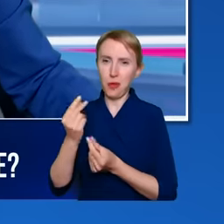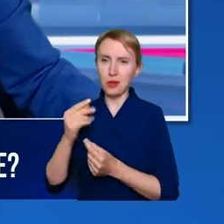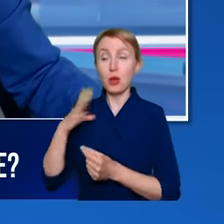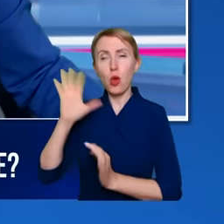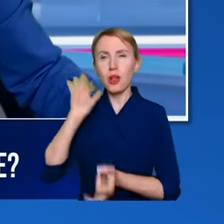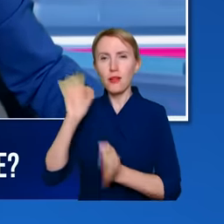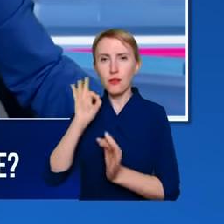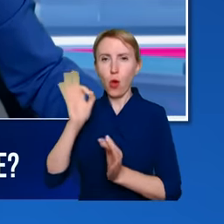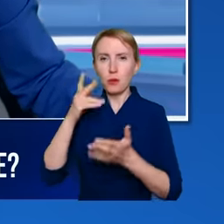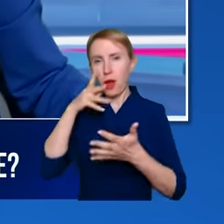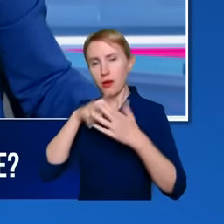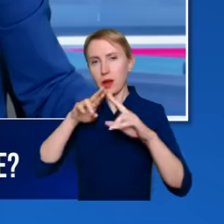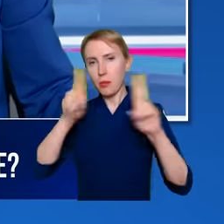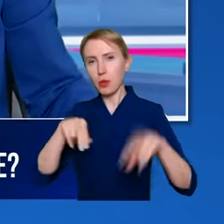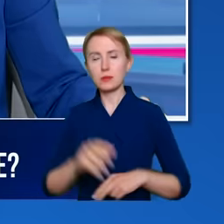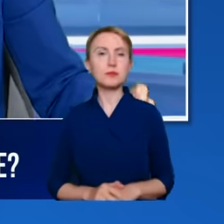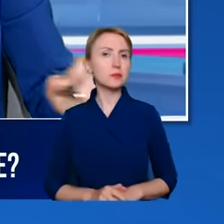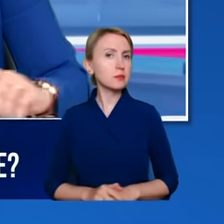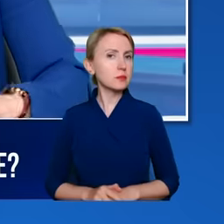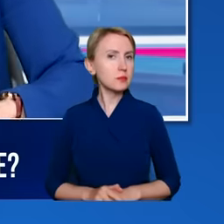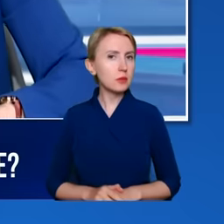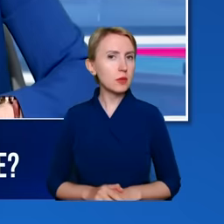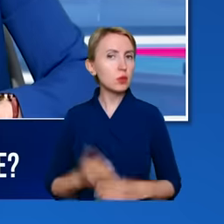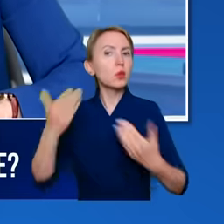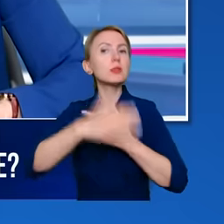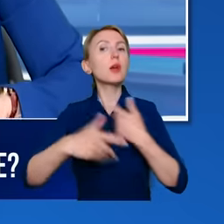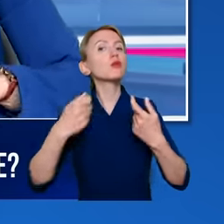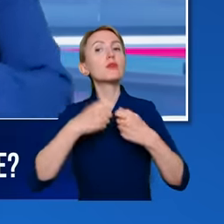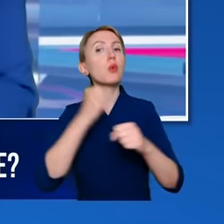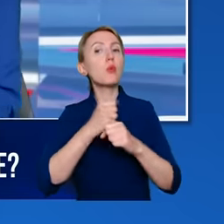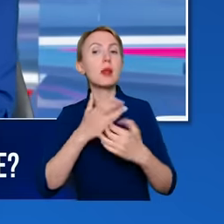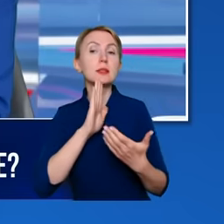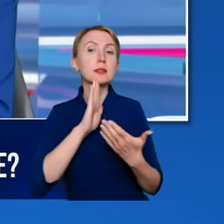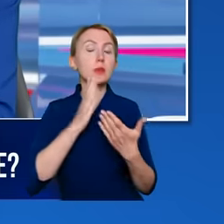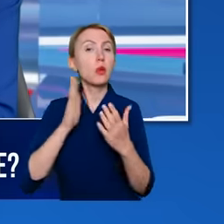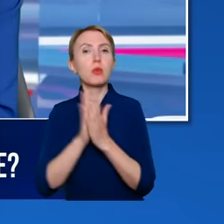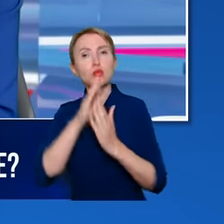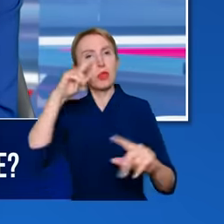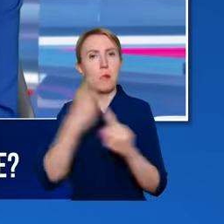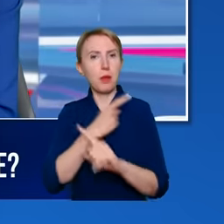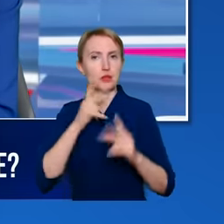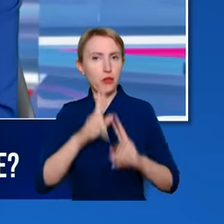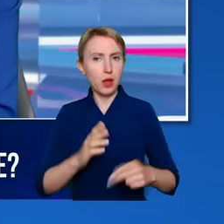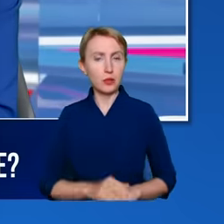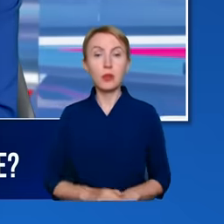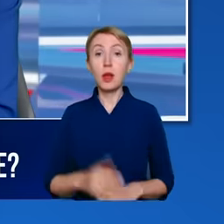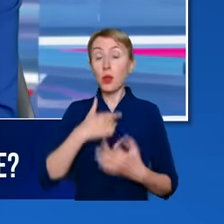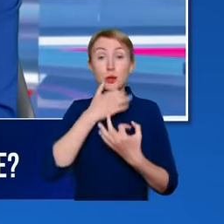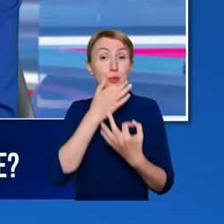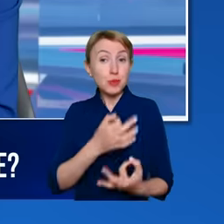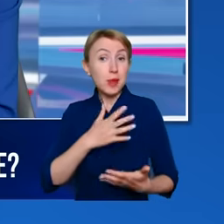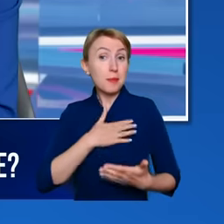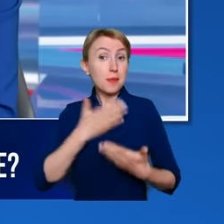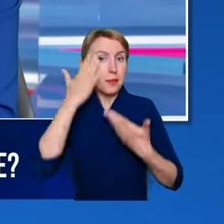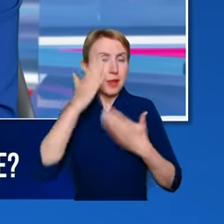informacje prasowe. To jest właśnie pytanie. Daniel Obajtek doprowadził do skończenia współpracy. No, jakby to, proszę nie mieć faktów. To jest pytanie właśnie. No, ja mam nadzieję, że ten raport to